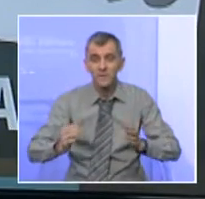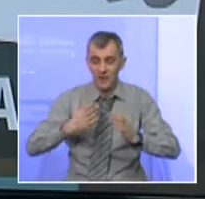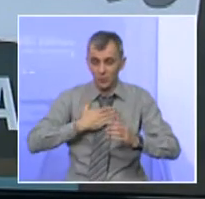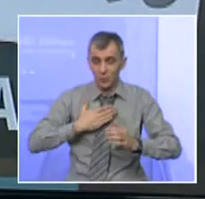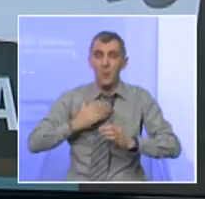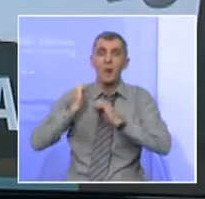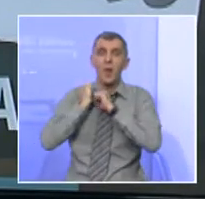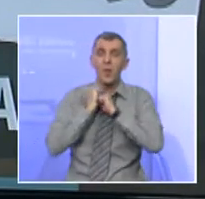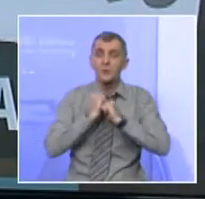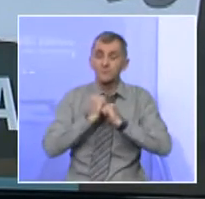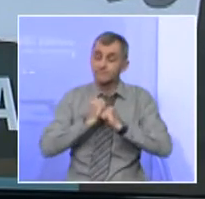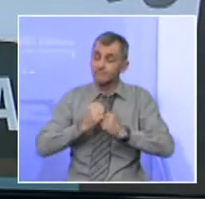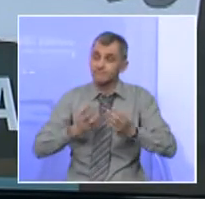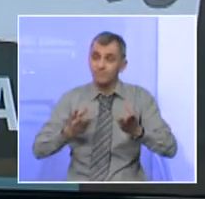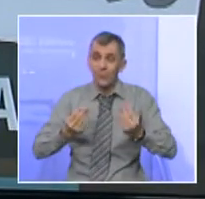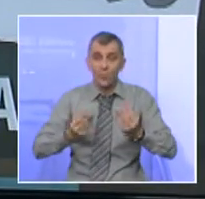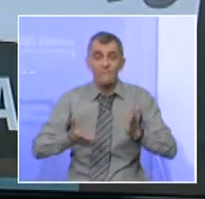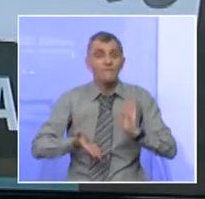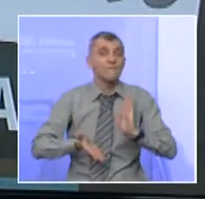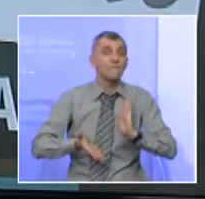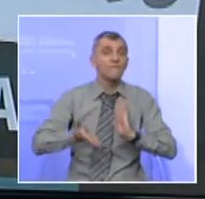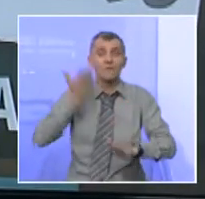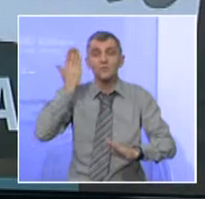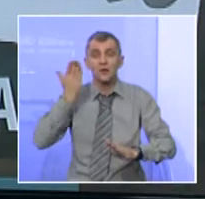nosi mnogo više,